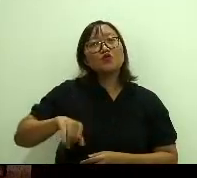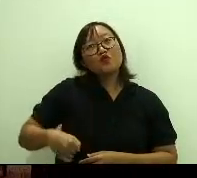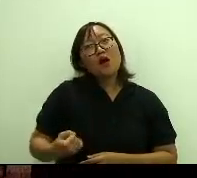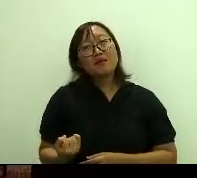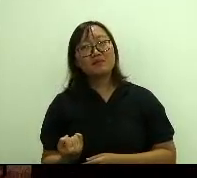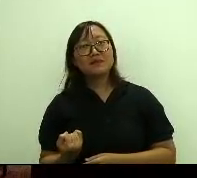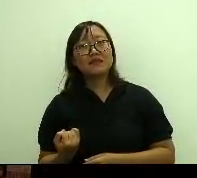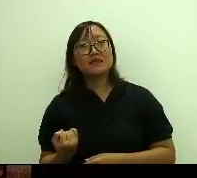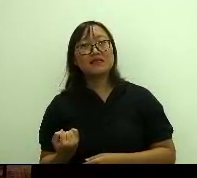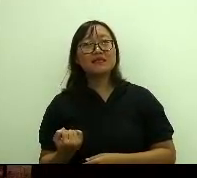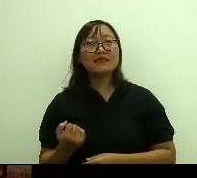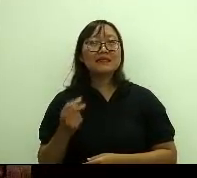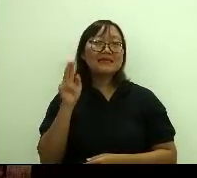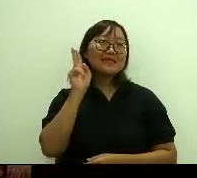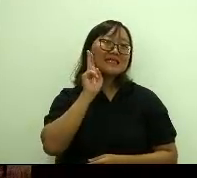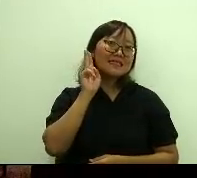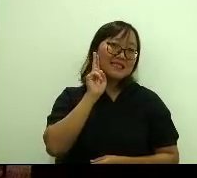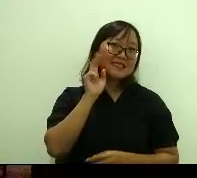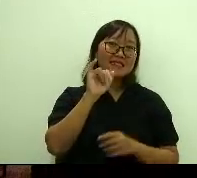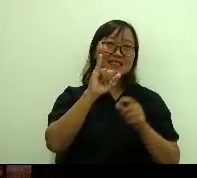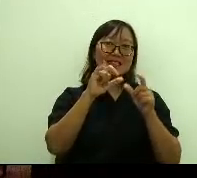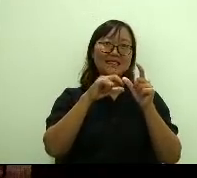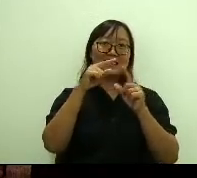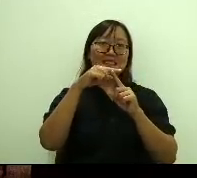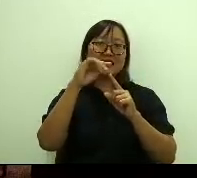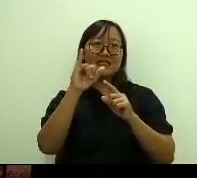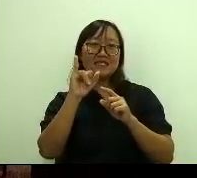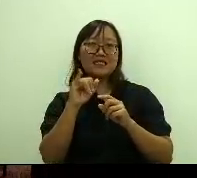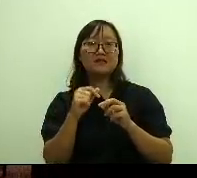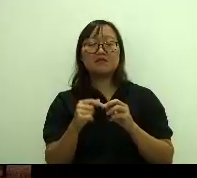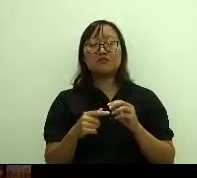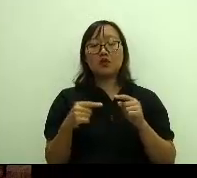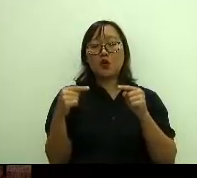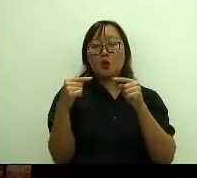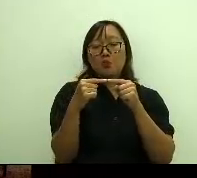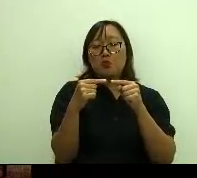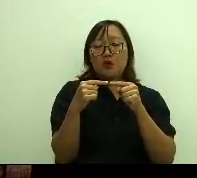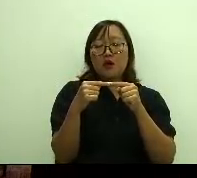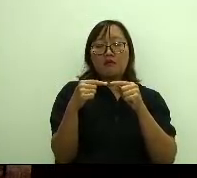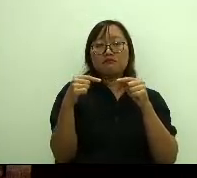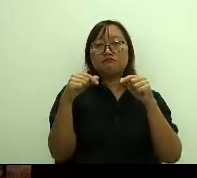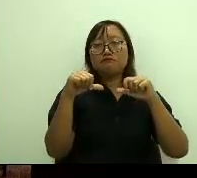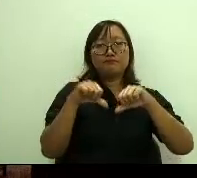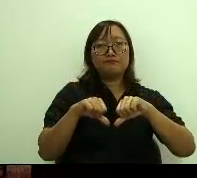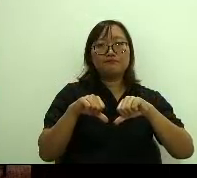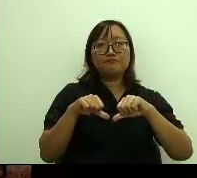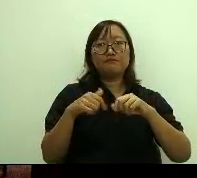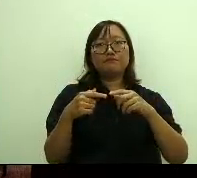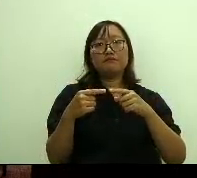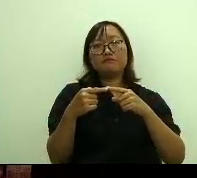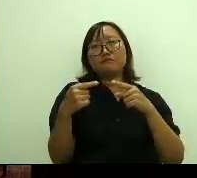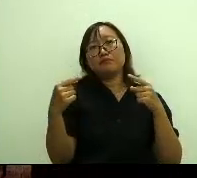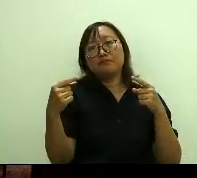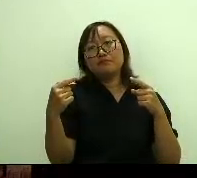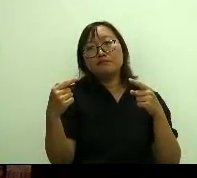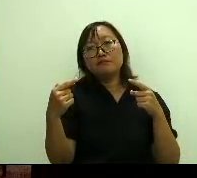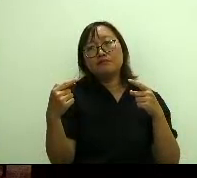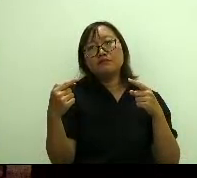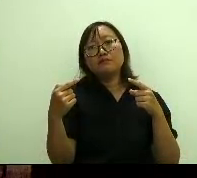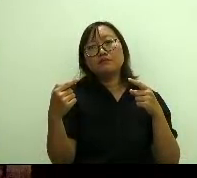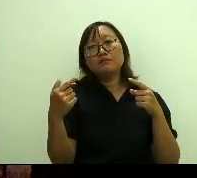pihak lain, ya kita menjalin relasi ya begitu indah, tetapi dengan pasangan sendiri ya hubungannya